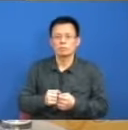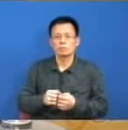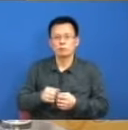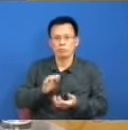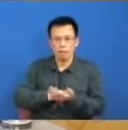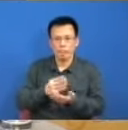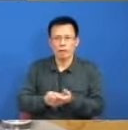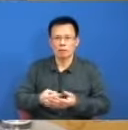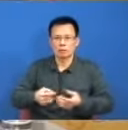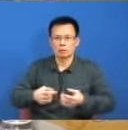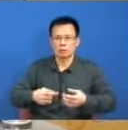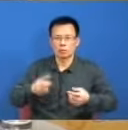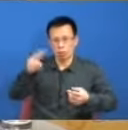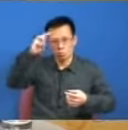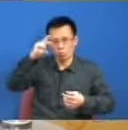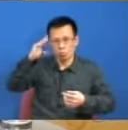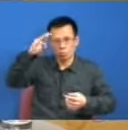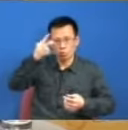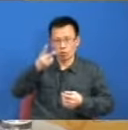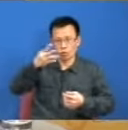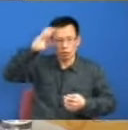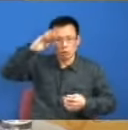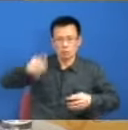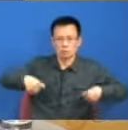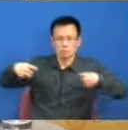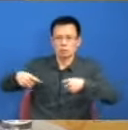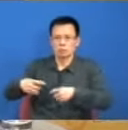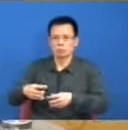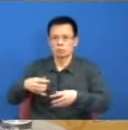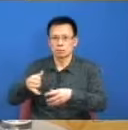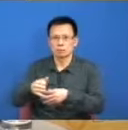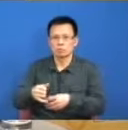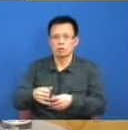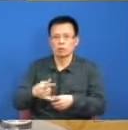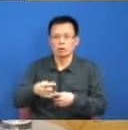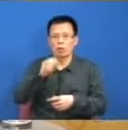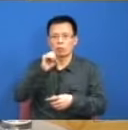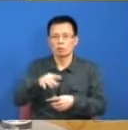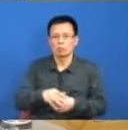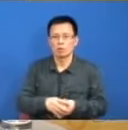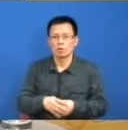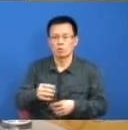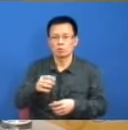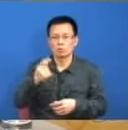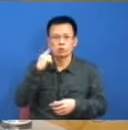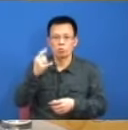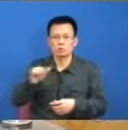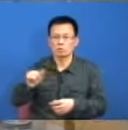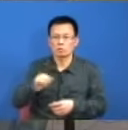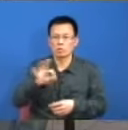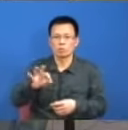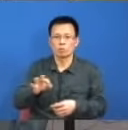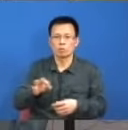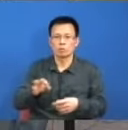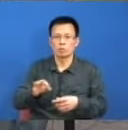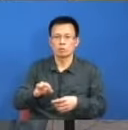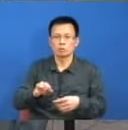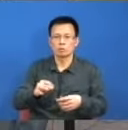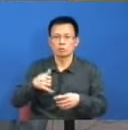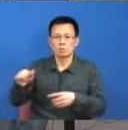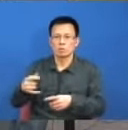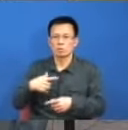係好啦，佢騎唔到我出完去離開嘅人群之後，我話我要離開嘅時候就冇得離開。咁之後就即刻 即係劫你上車啦， 係